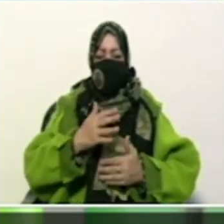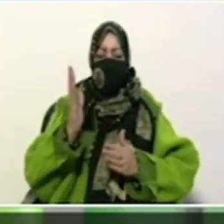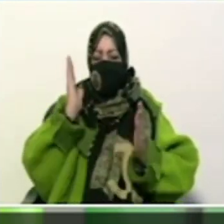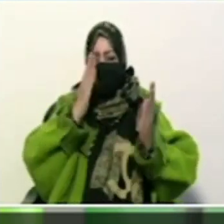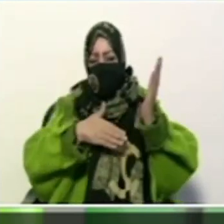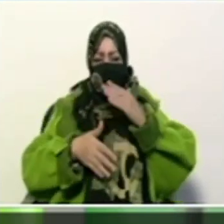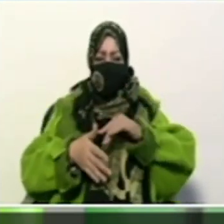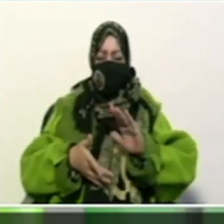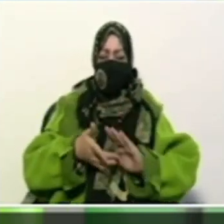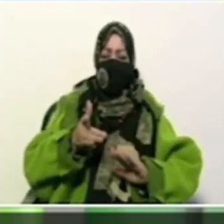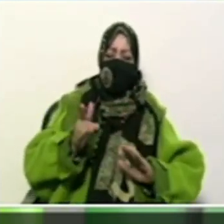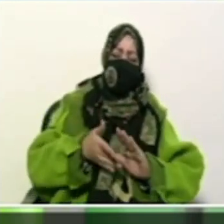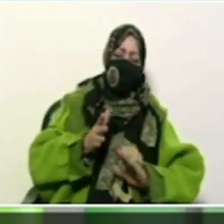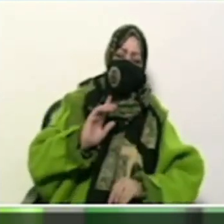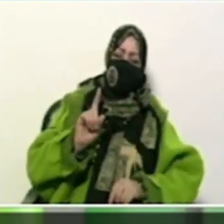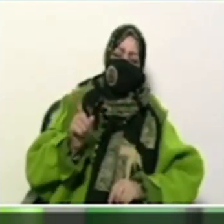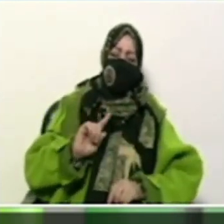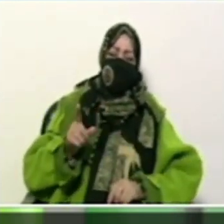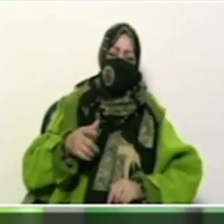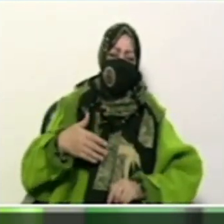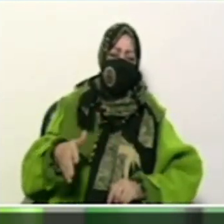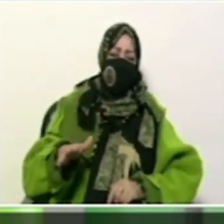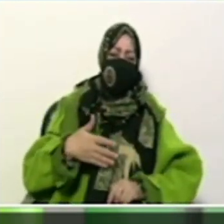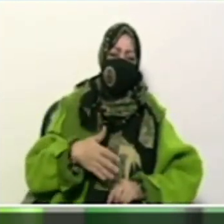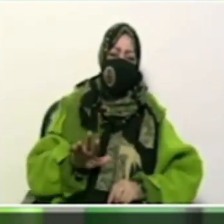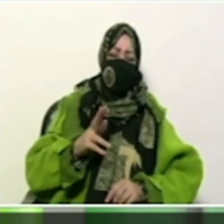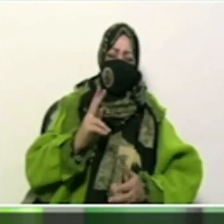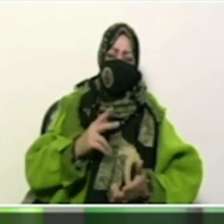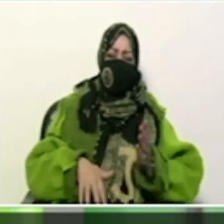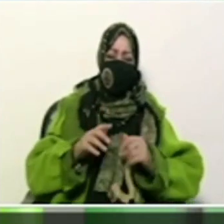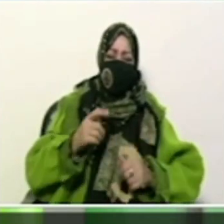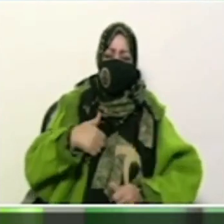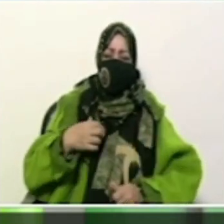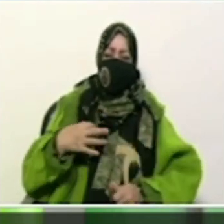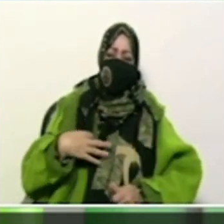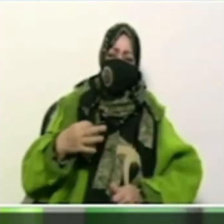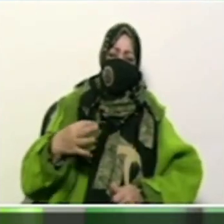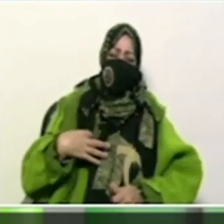واحد ياخذ نصيبه. نعم اجيبك ان شاء الله واعلق على سؤالك باذن الله.